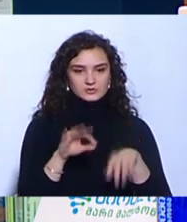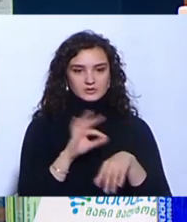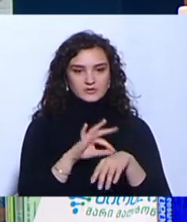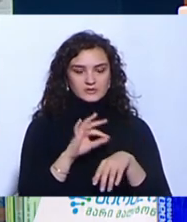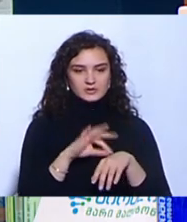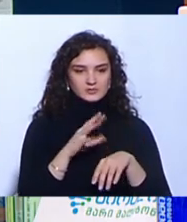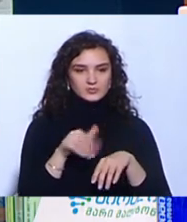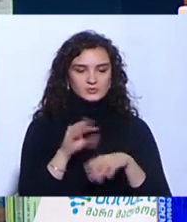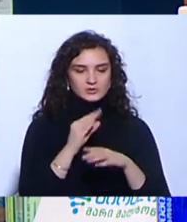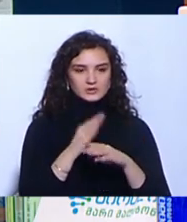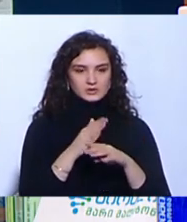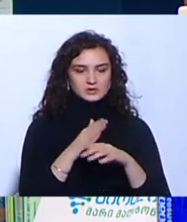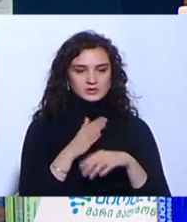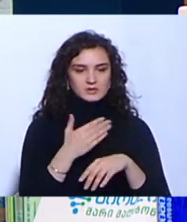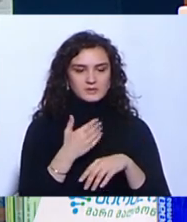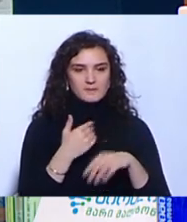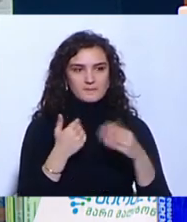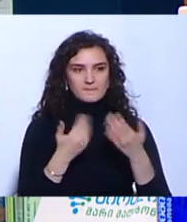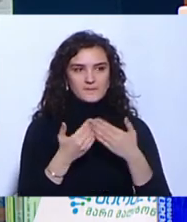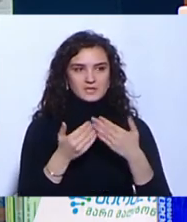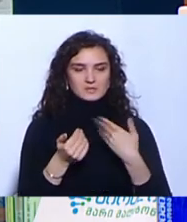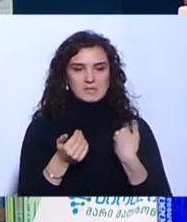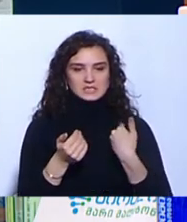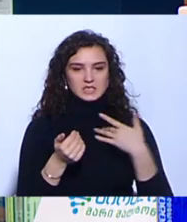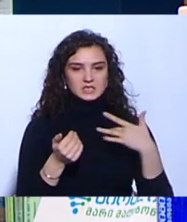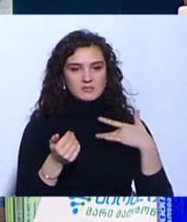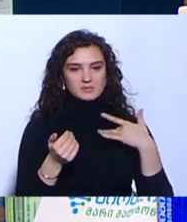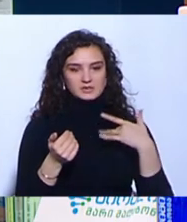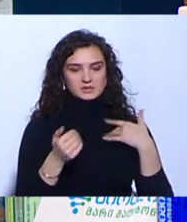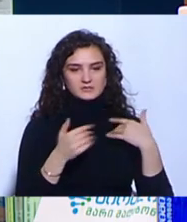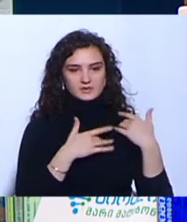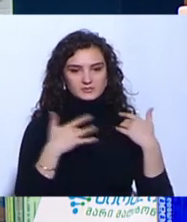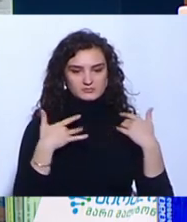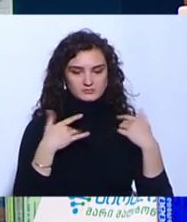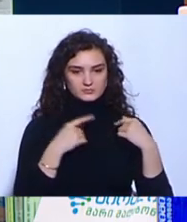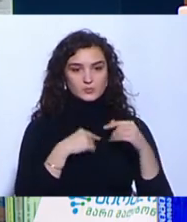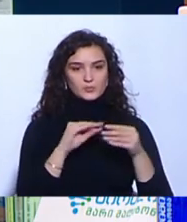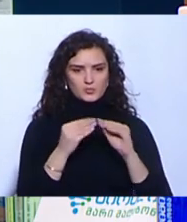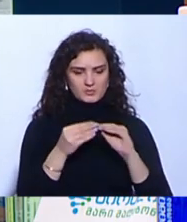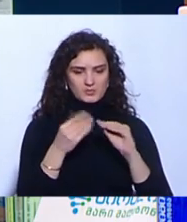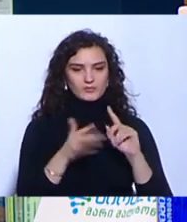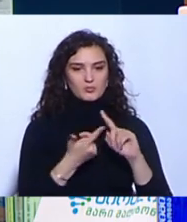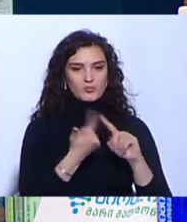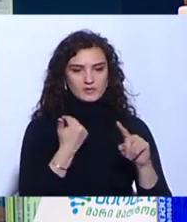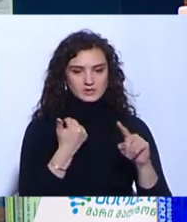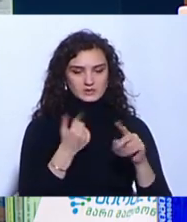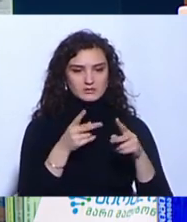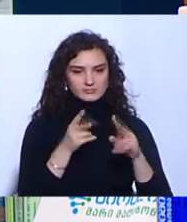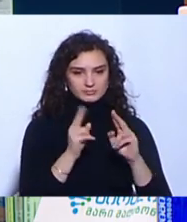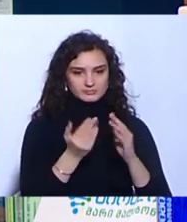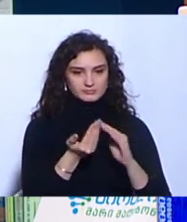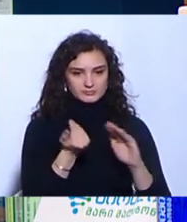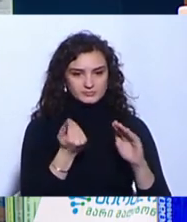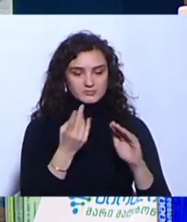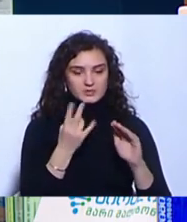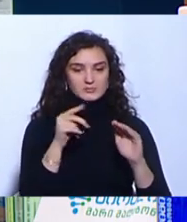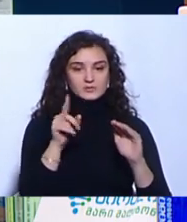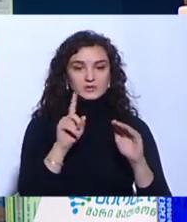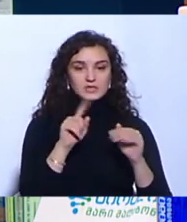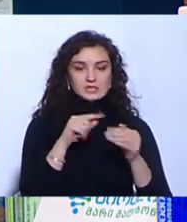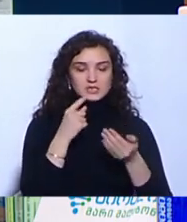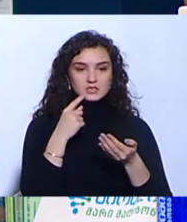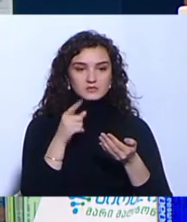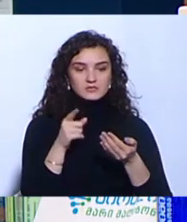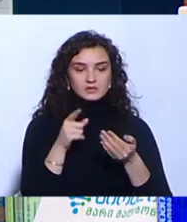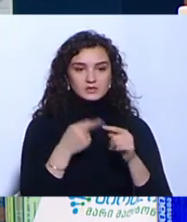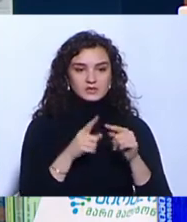დაავადებული არის მაგალითად მარცხენა ფილტვი. აქ არის პრობლემები. მოვაცილეთ ეს პრობლემები, მაგრამ ის, რაზედაც თქვენ საუბრობდით